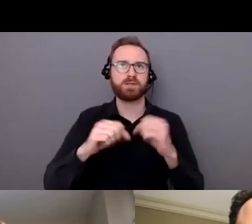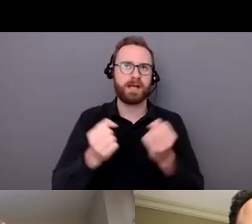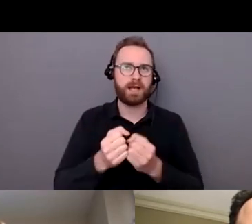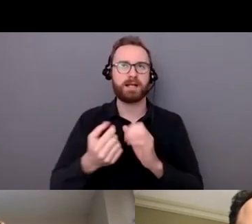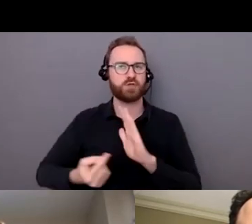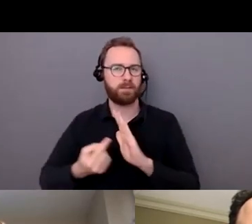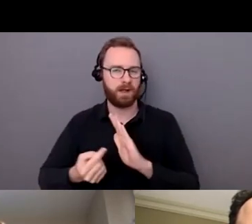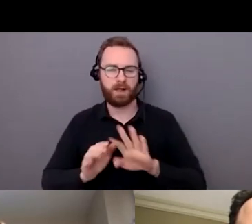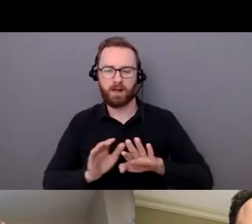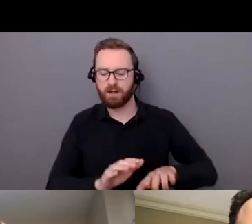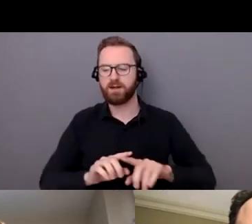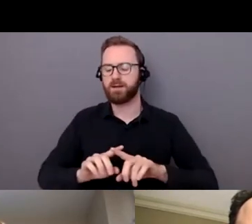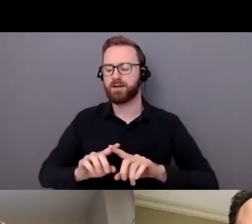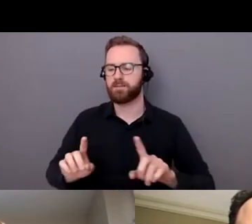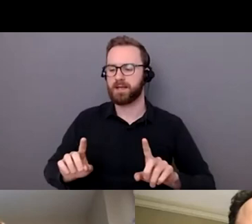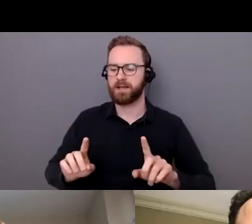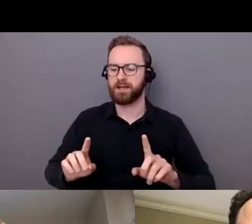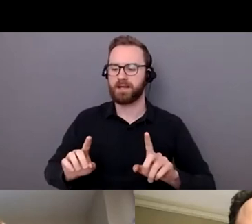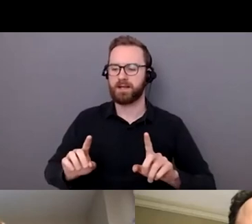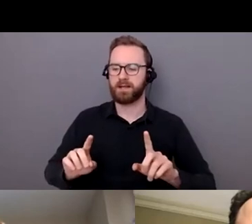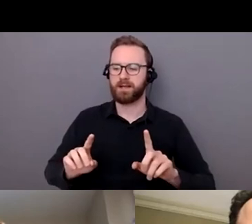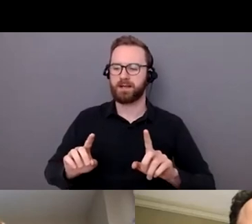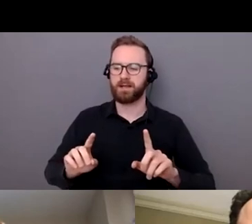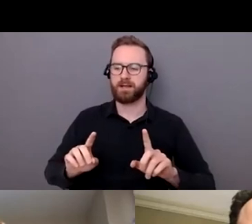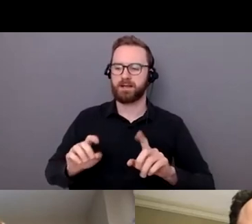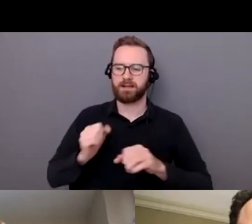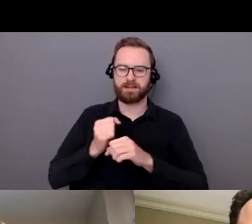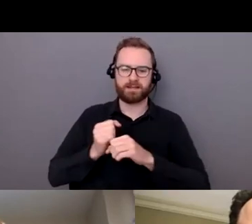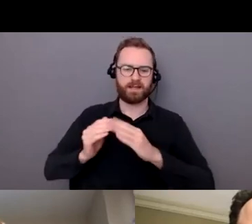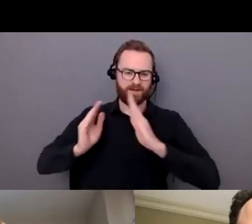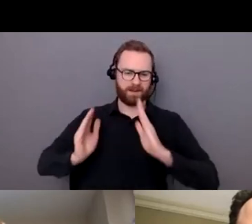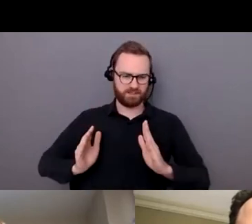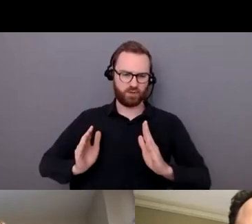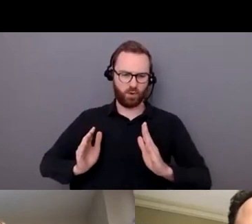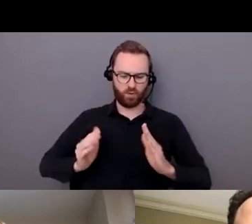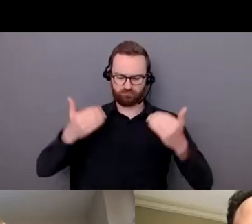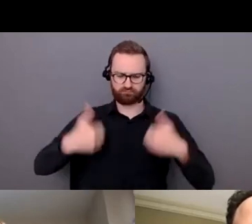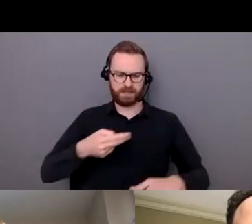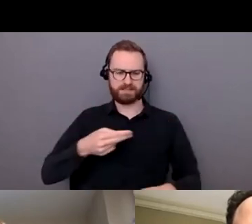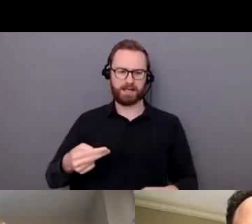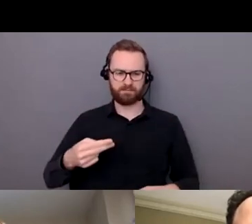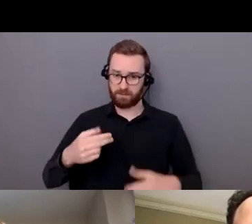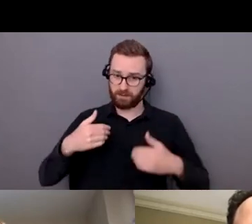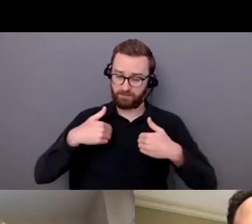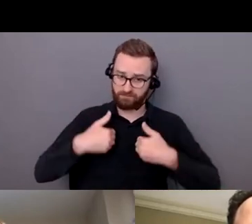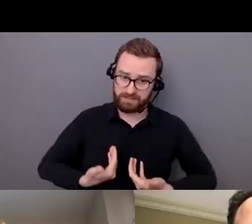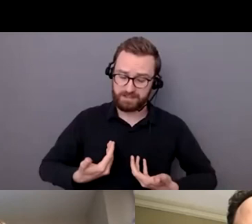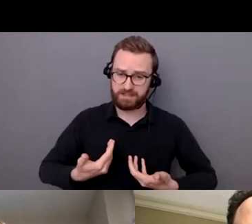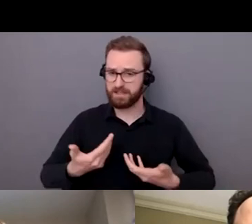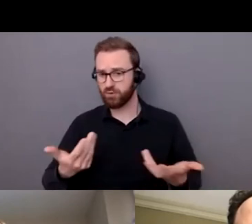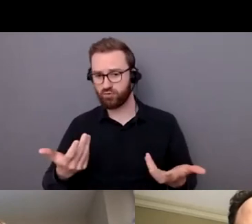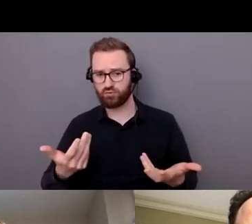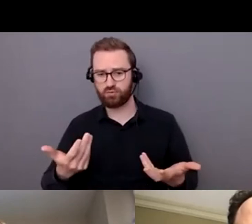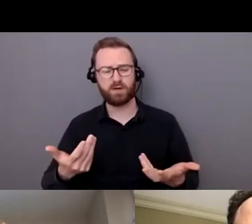que ça augmente la fatigue de certaines personnes en situation de handicap? Et puis, ça serait quoi des